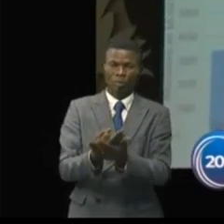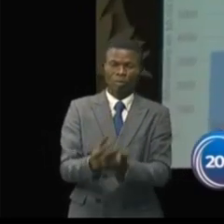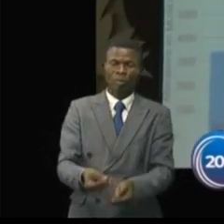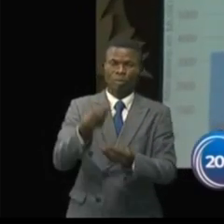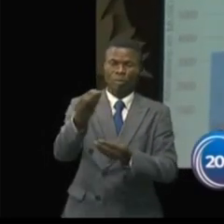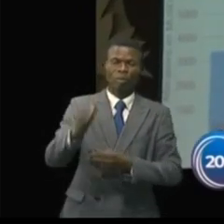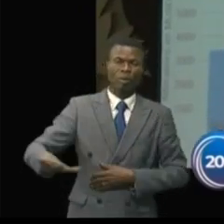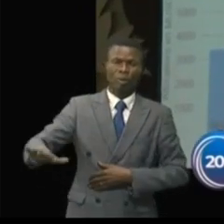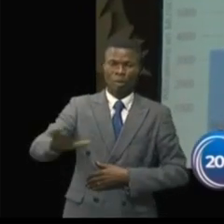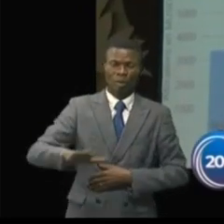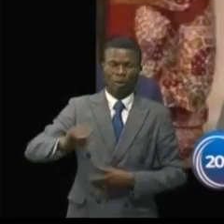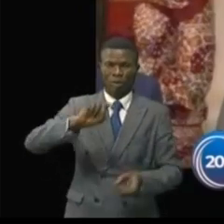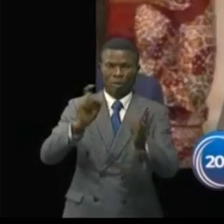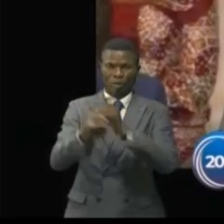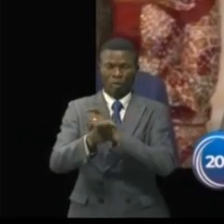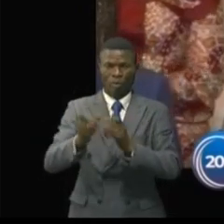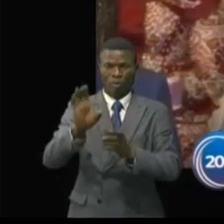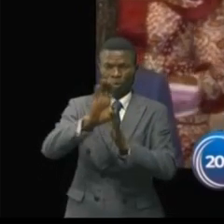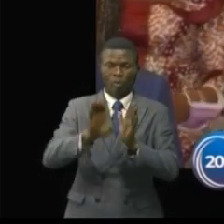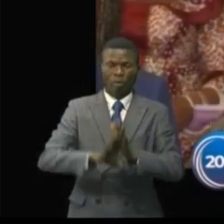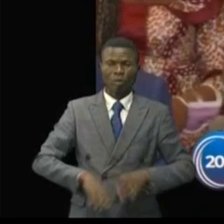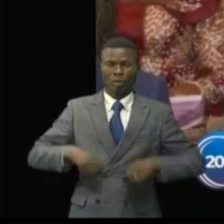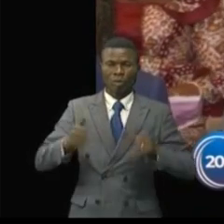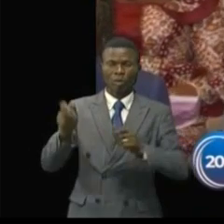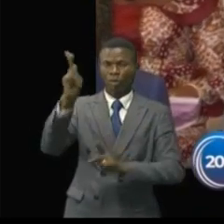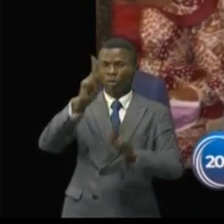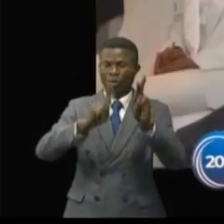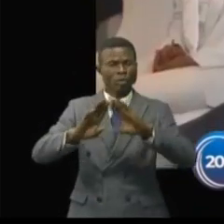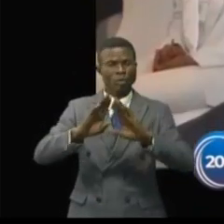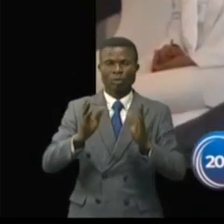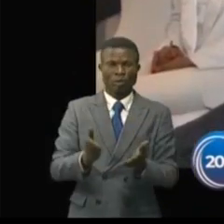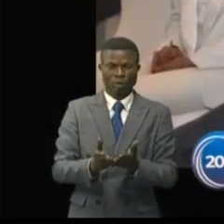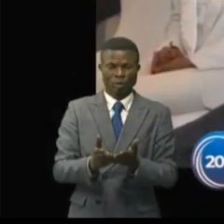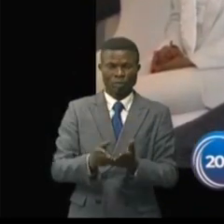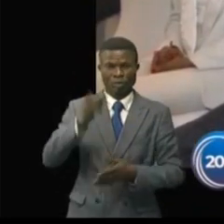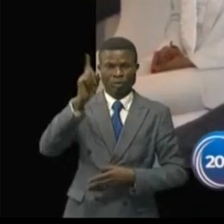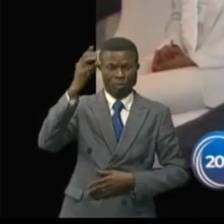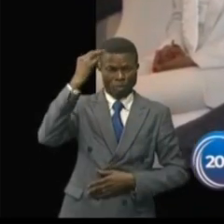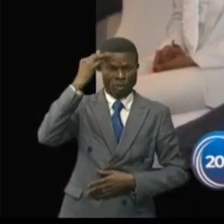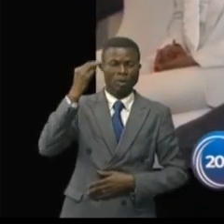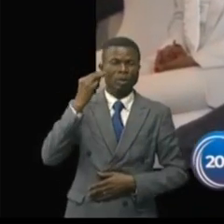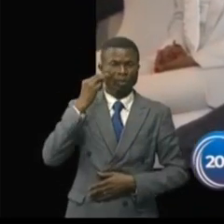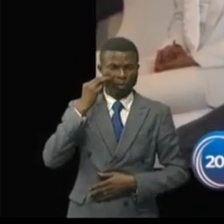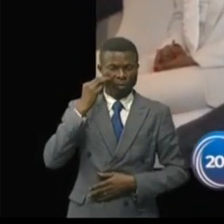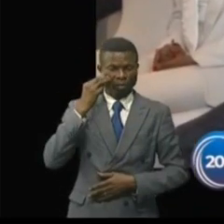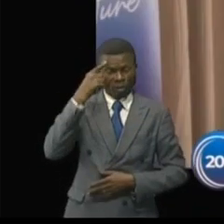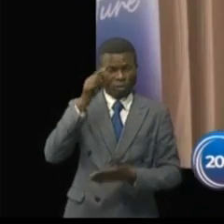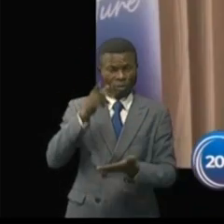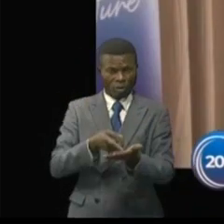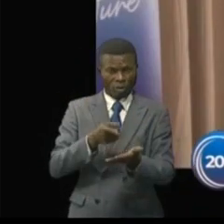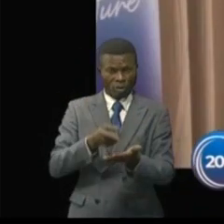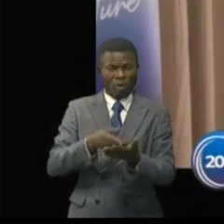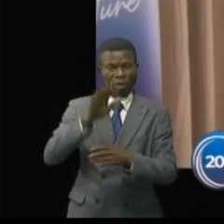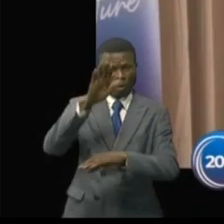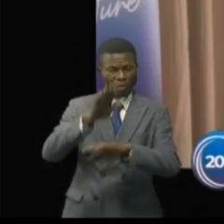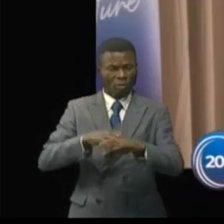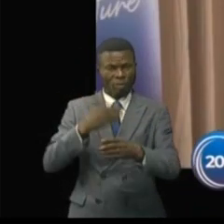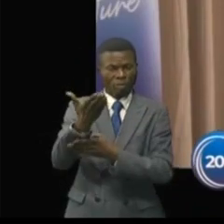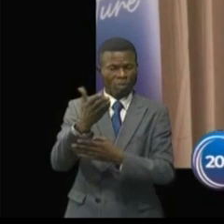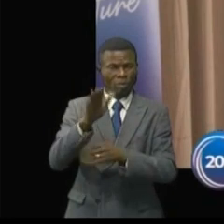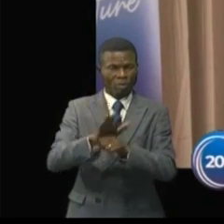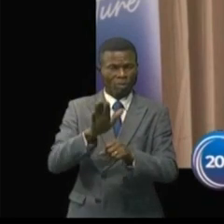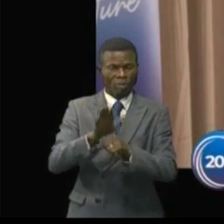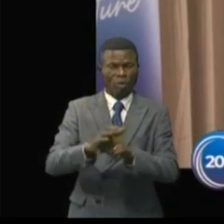pays pour améliorer les conditions de vie de la population. Le Premier ministre a à cette occasion invité les